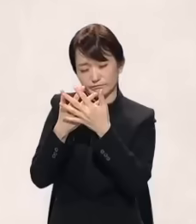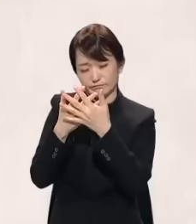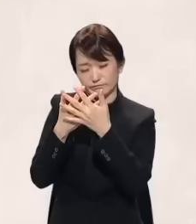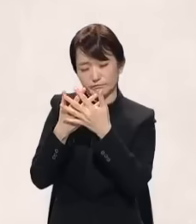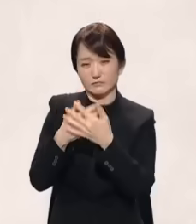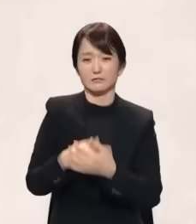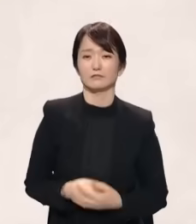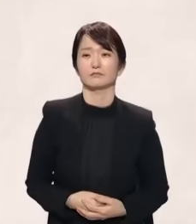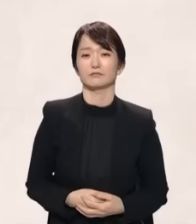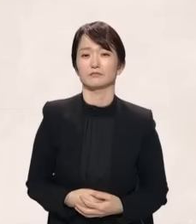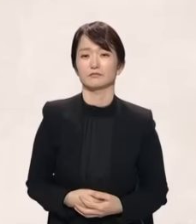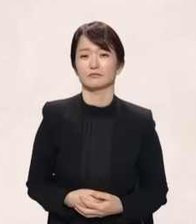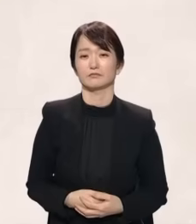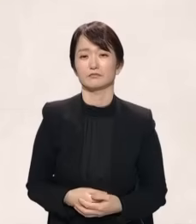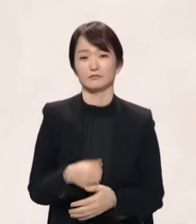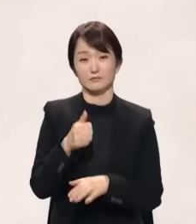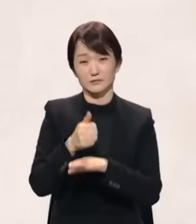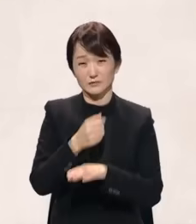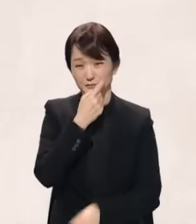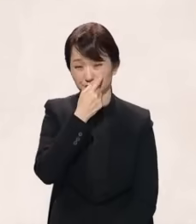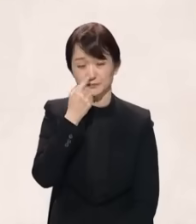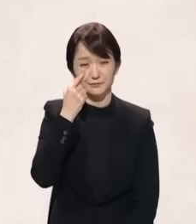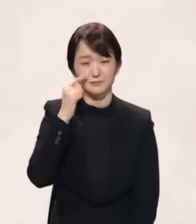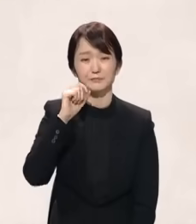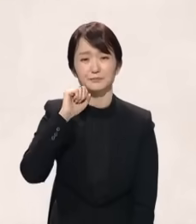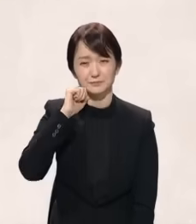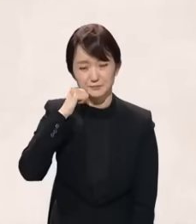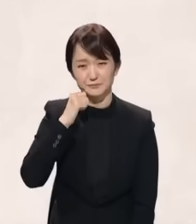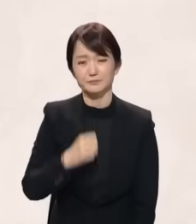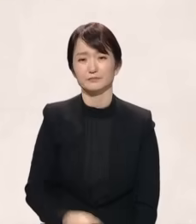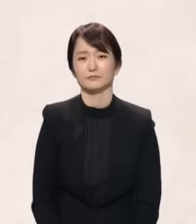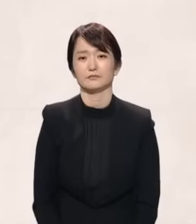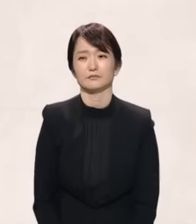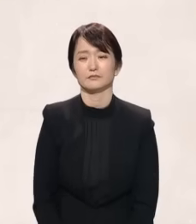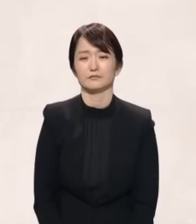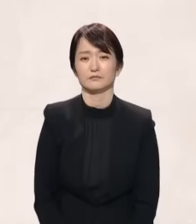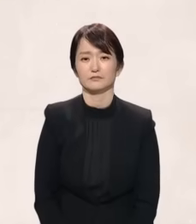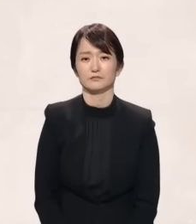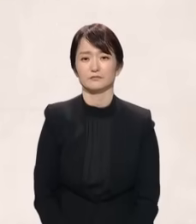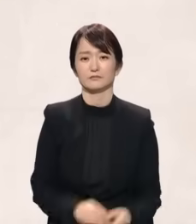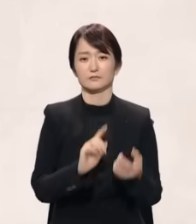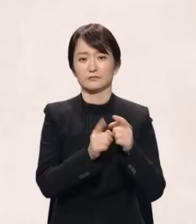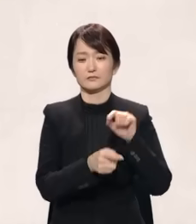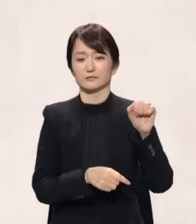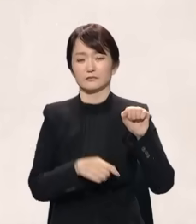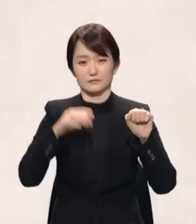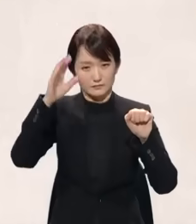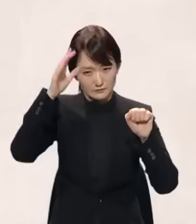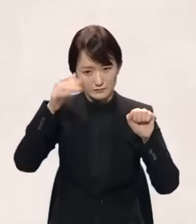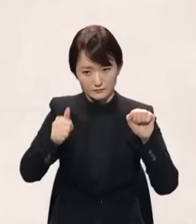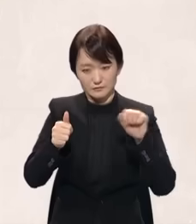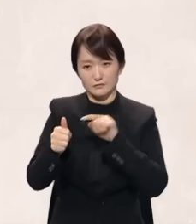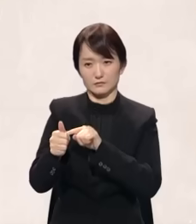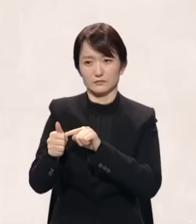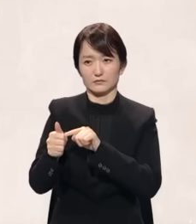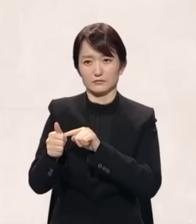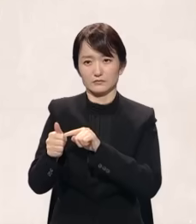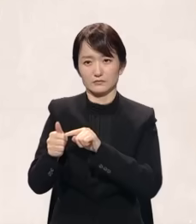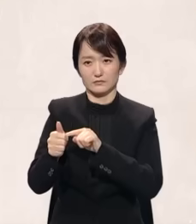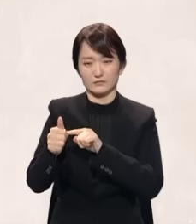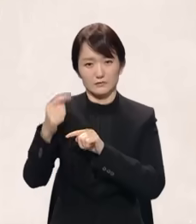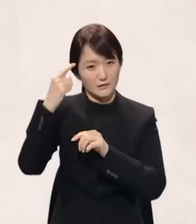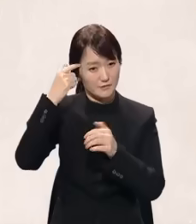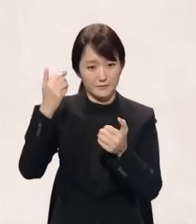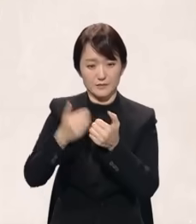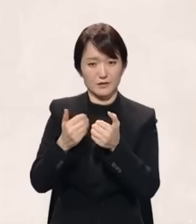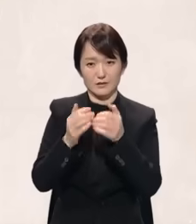안 보이고 결국은 좀 확인하기가 좀 어려운 상황이고, 다만 또 대리기사는 또 이 견주의 재반박 댓글은